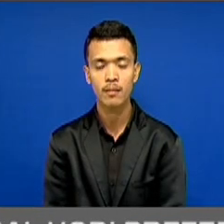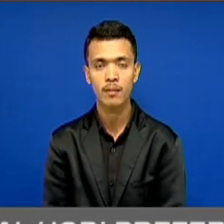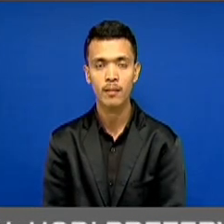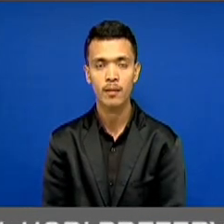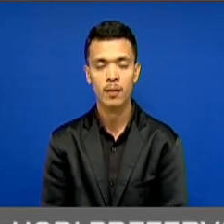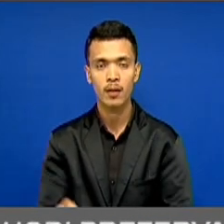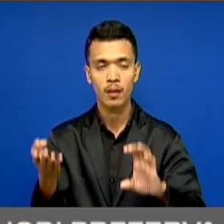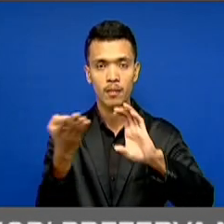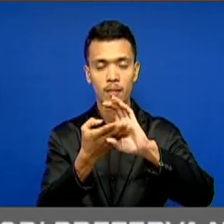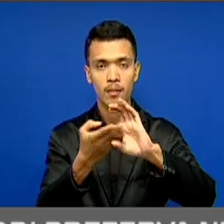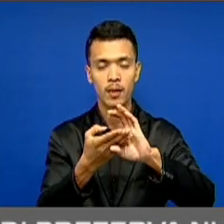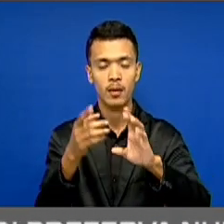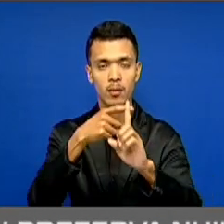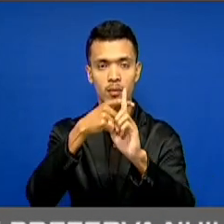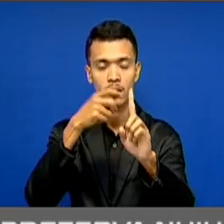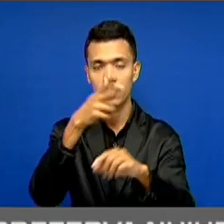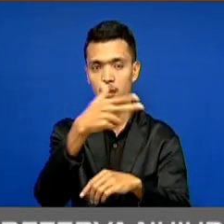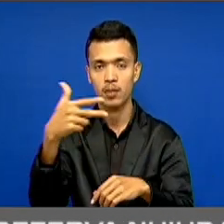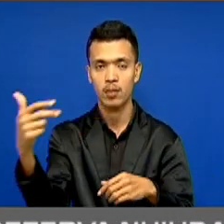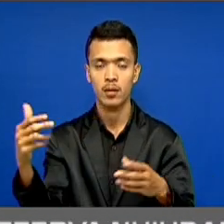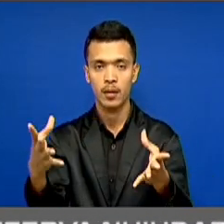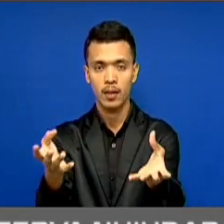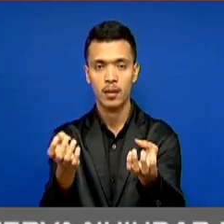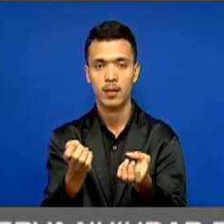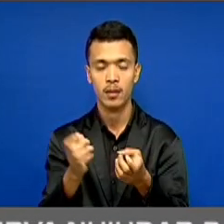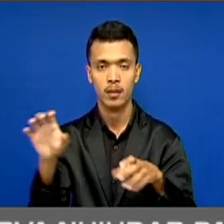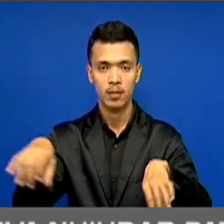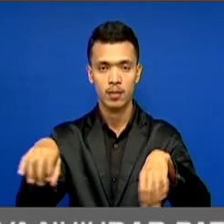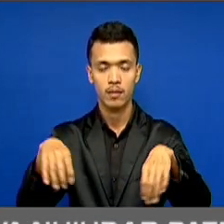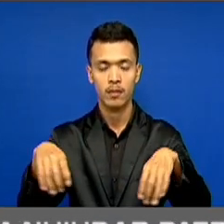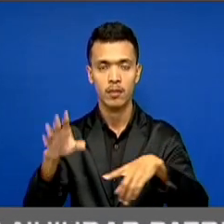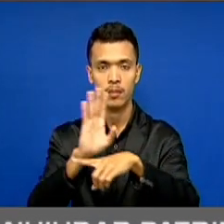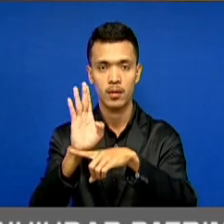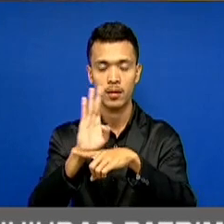Bank tabungan negara khusus Indonesia hakar investe iha Timor Leste.